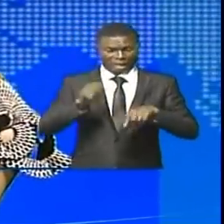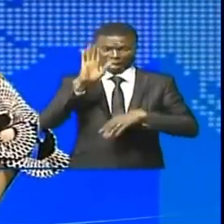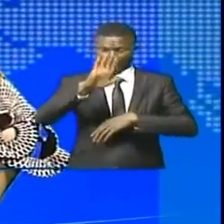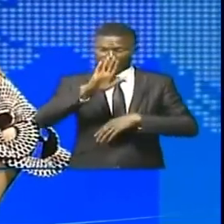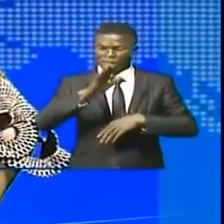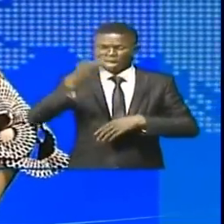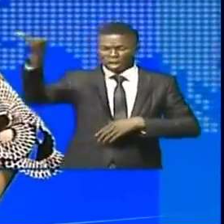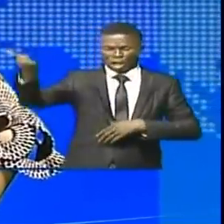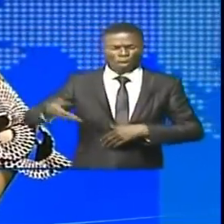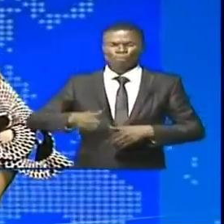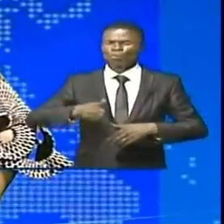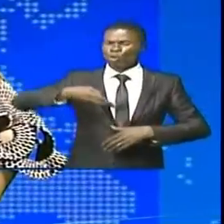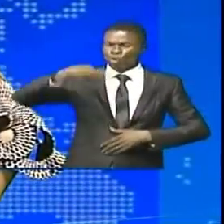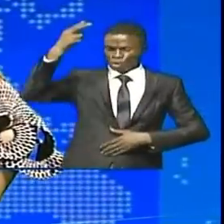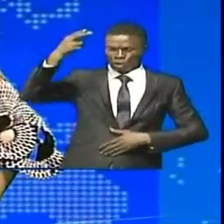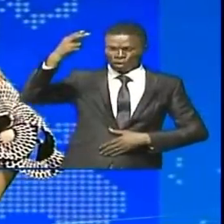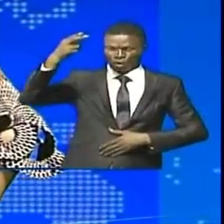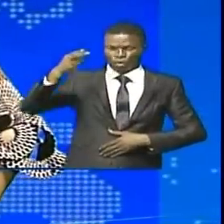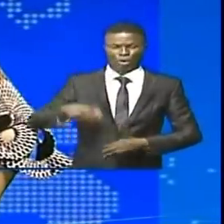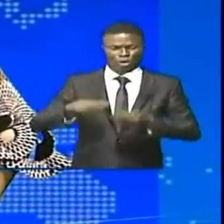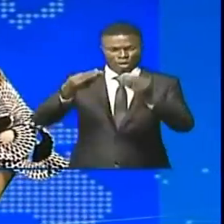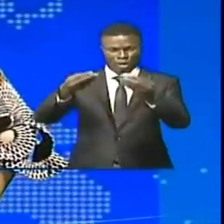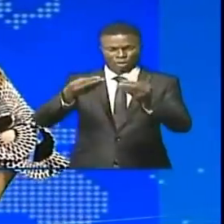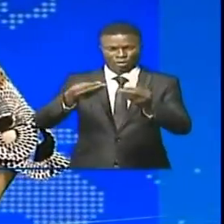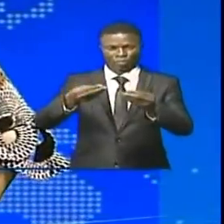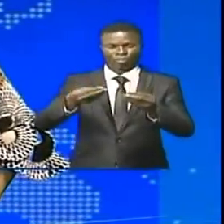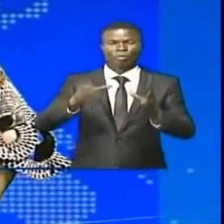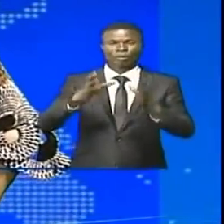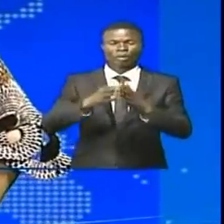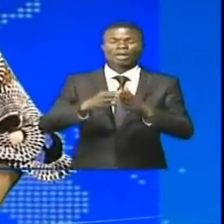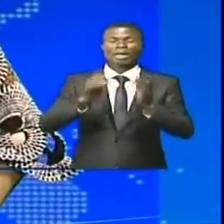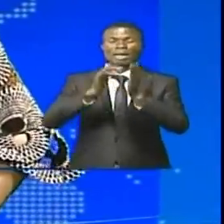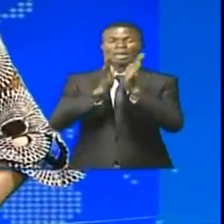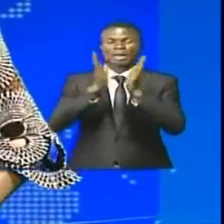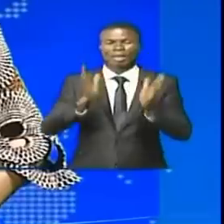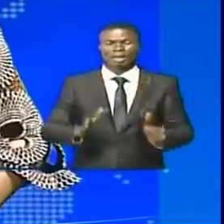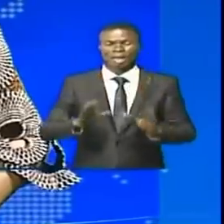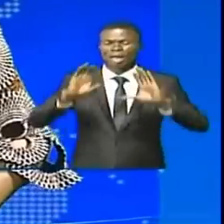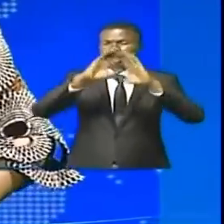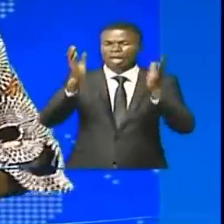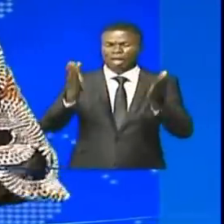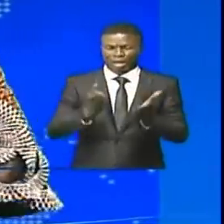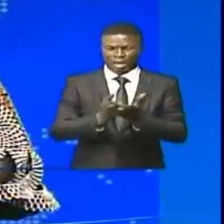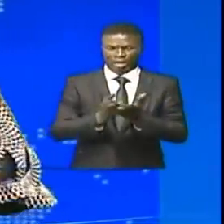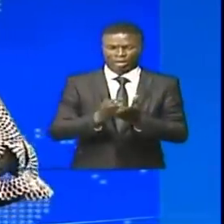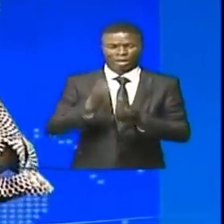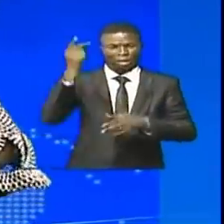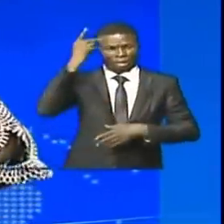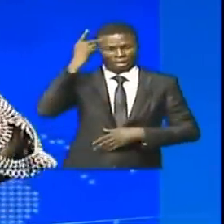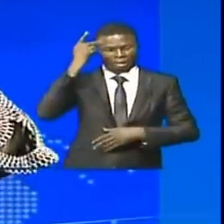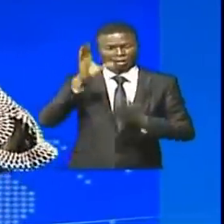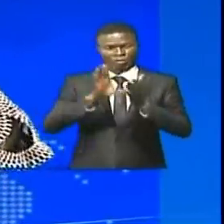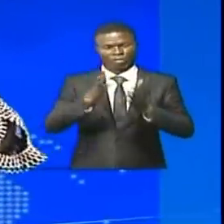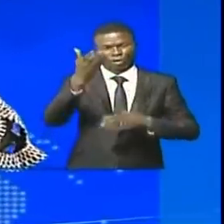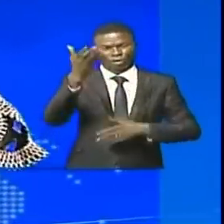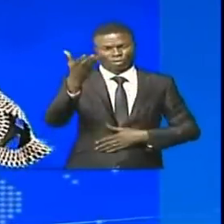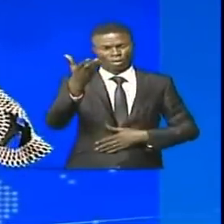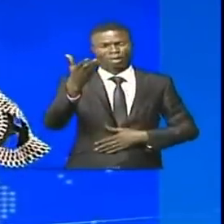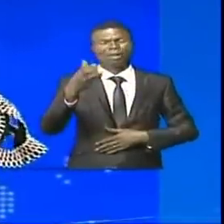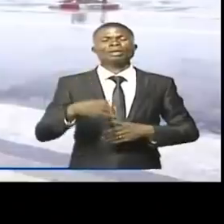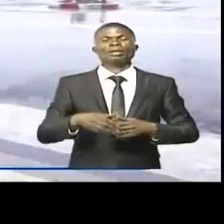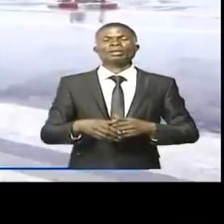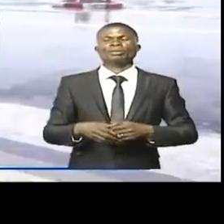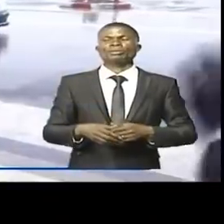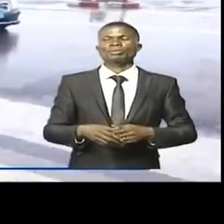digne de son rang lui a été réservé par les fidèles et la communauté hellénique de kinshasa est dit xala cialdini matin